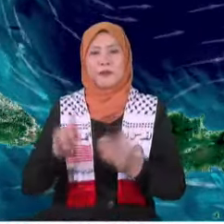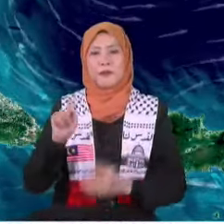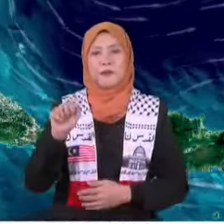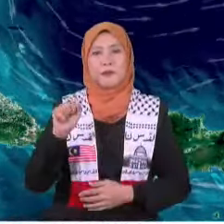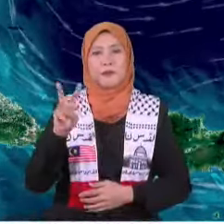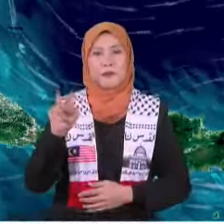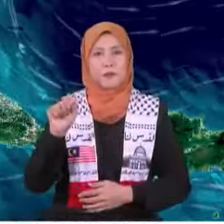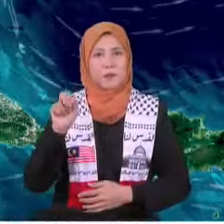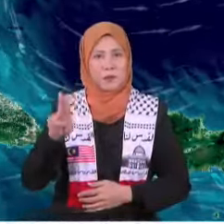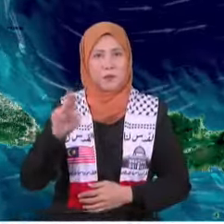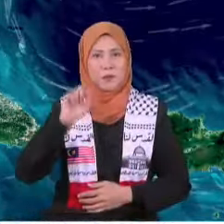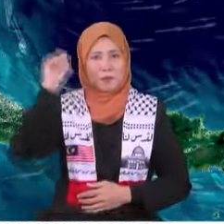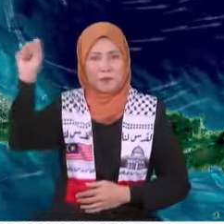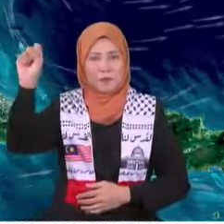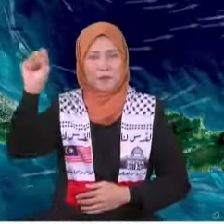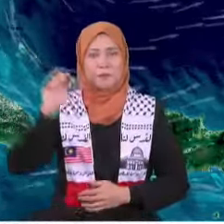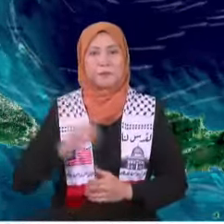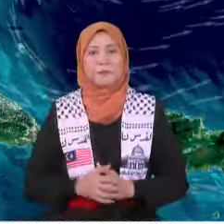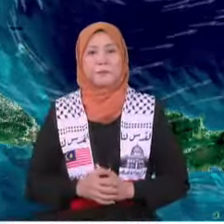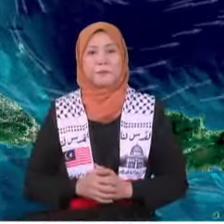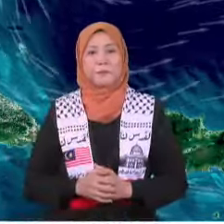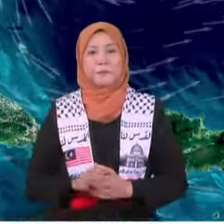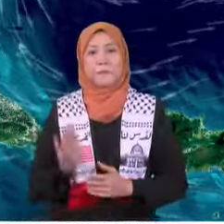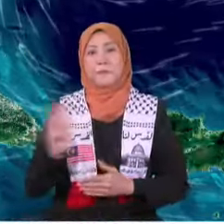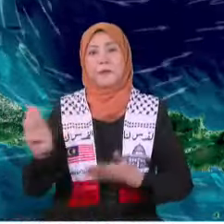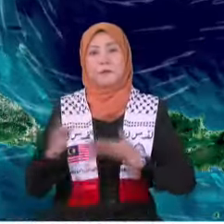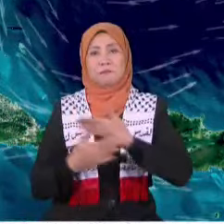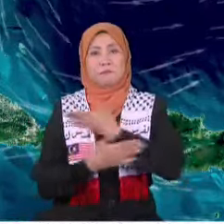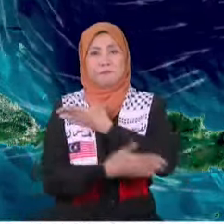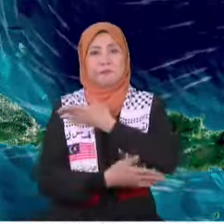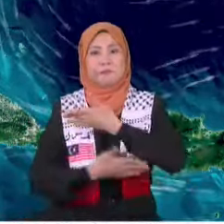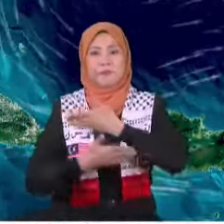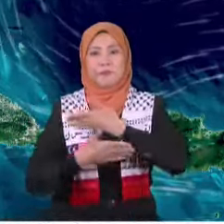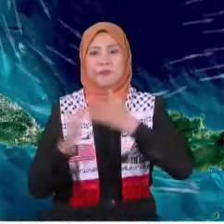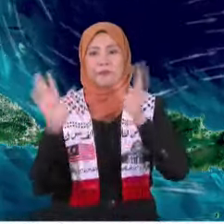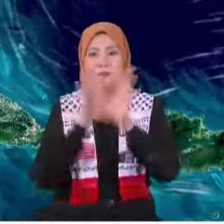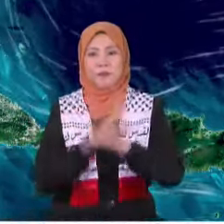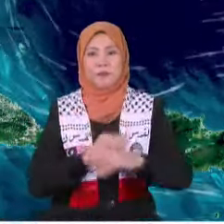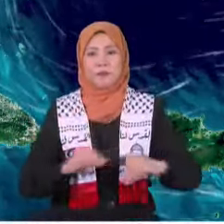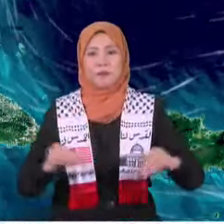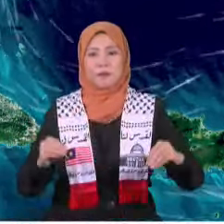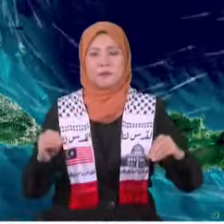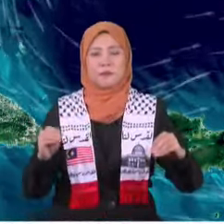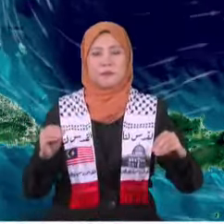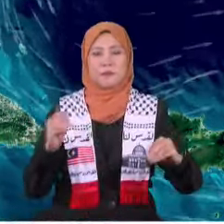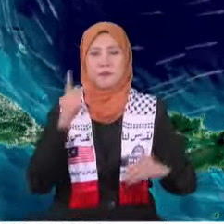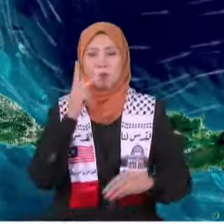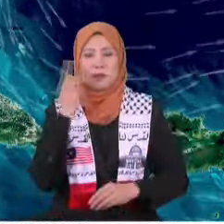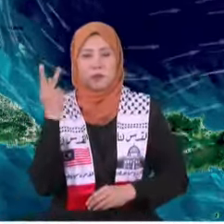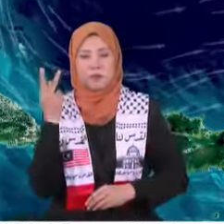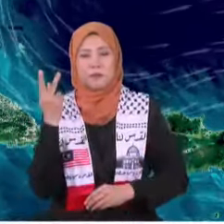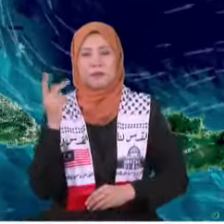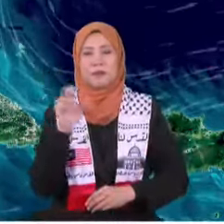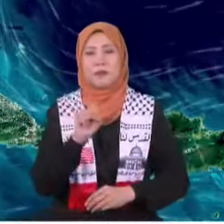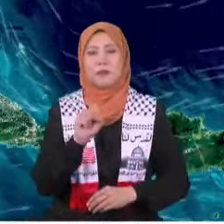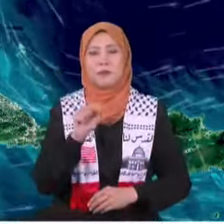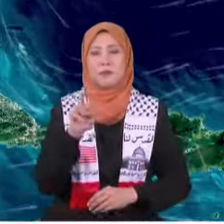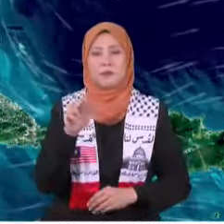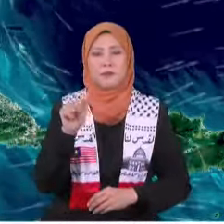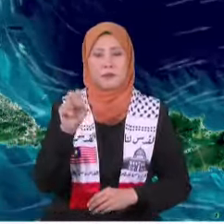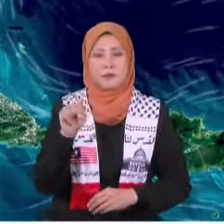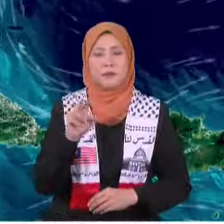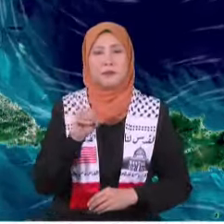Tawau di negeri Sabah serta di bahagian barat di negeri Sarawak yang melibatkan bahagian Kuching, Serian, Samarahan, di